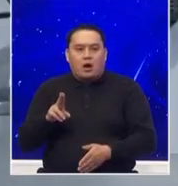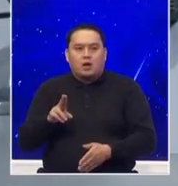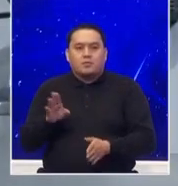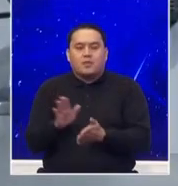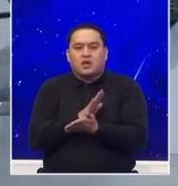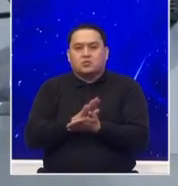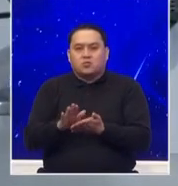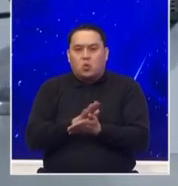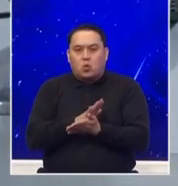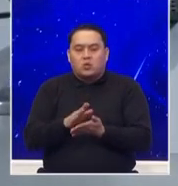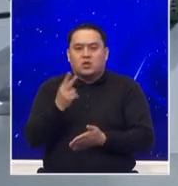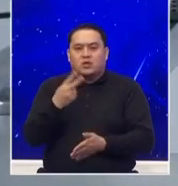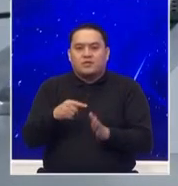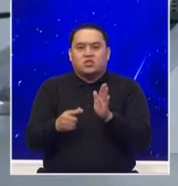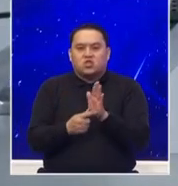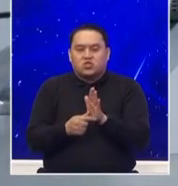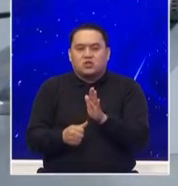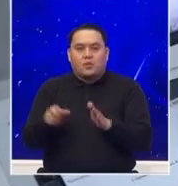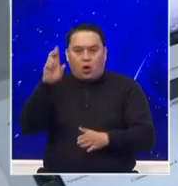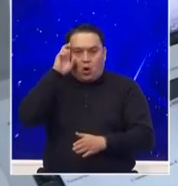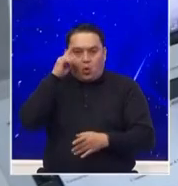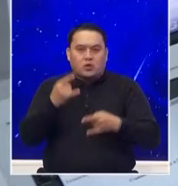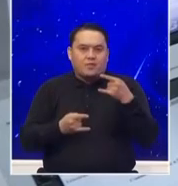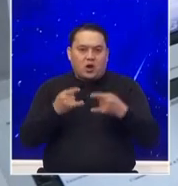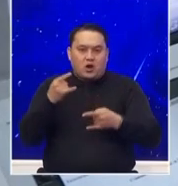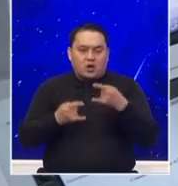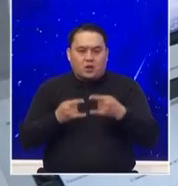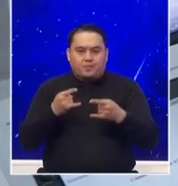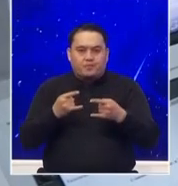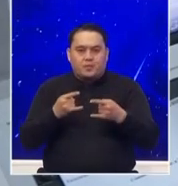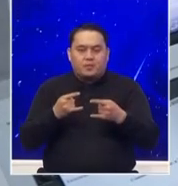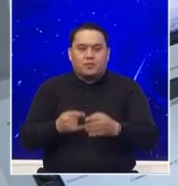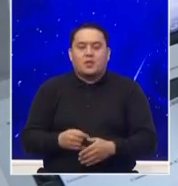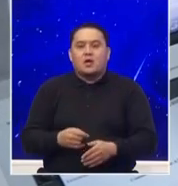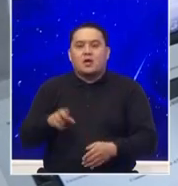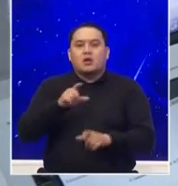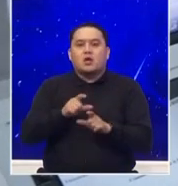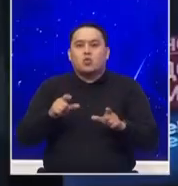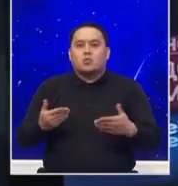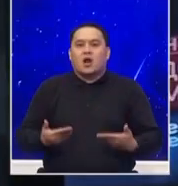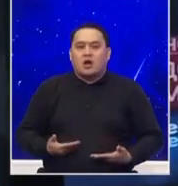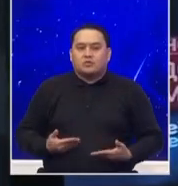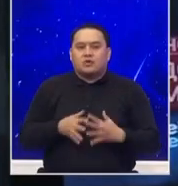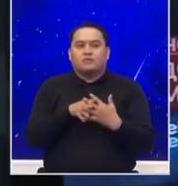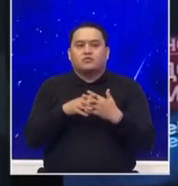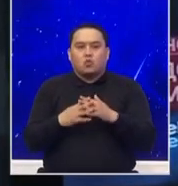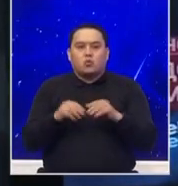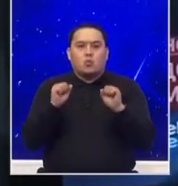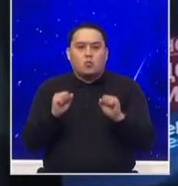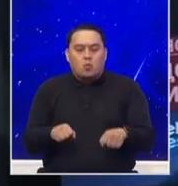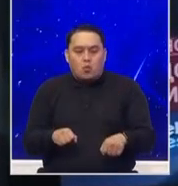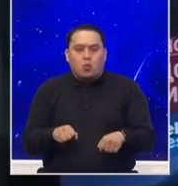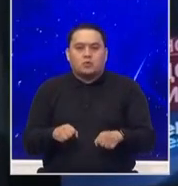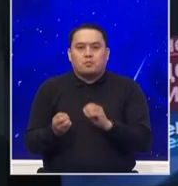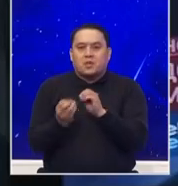значения бесплатный доступ к 26 государственным и коммерческим телеканалам. Для граждан, проживающих в сельской местности, станут